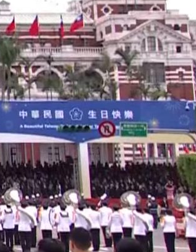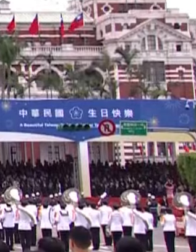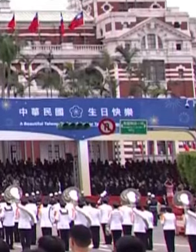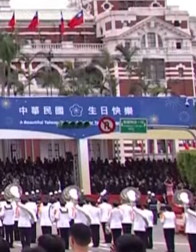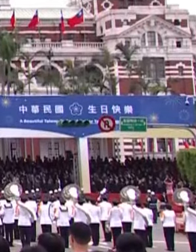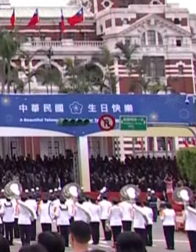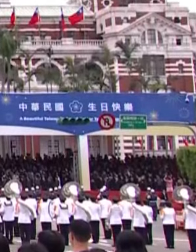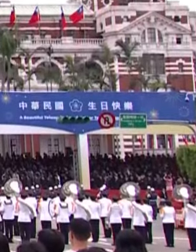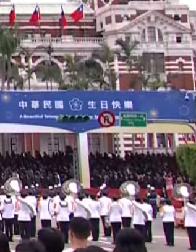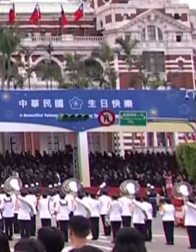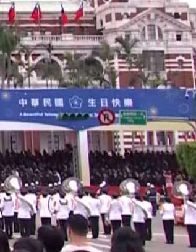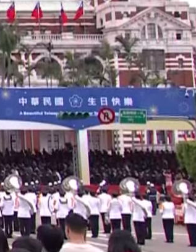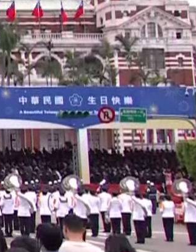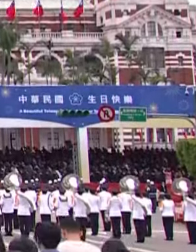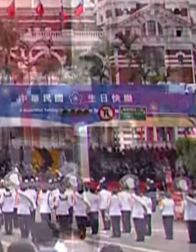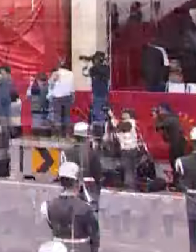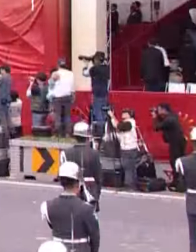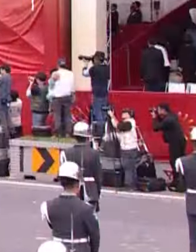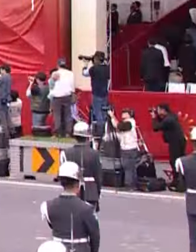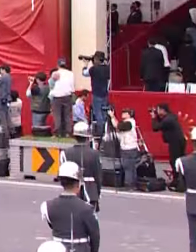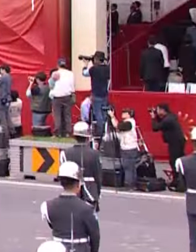三鞠躬。